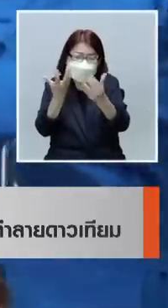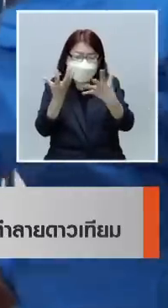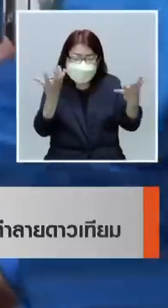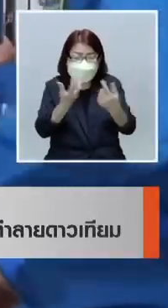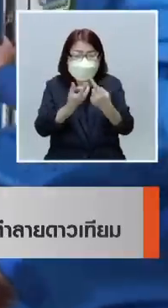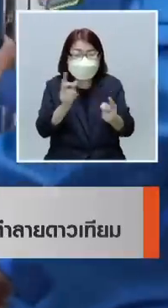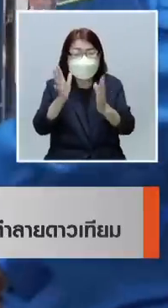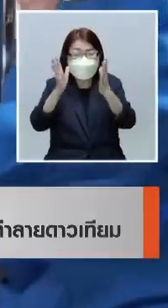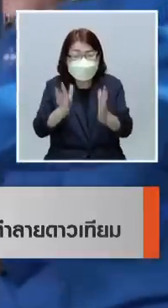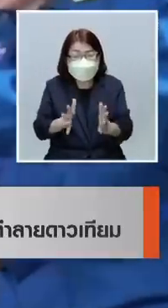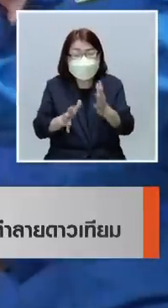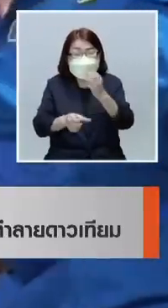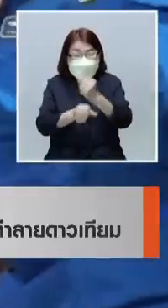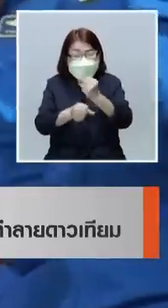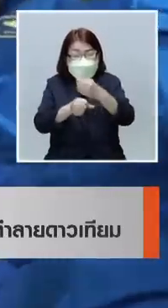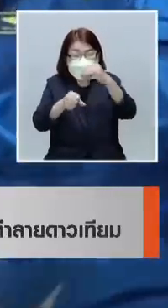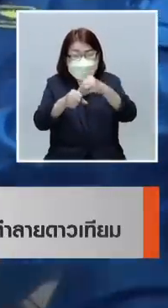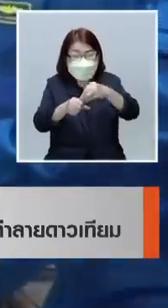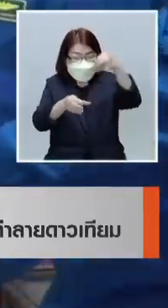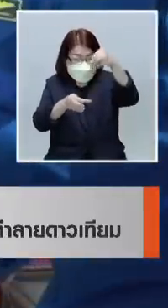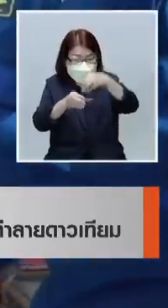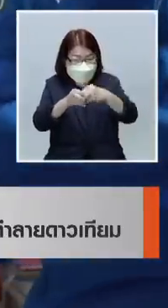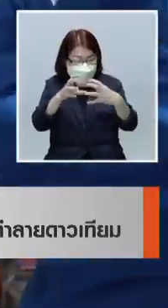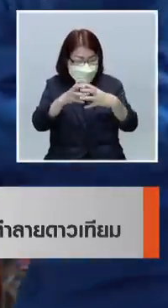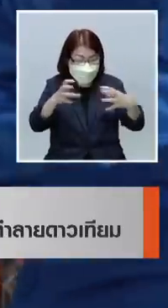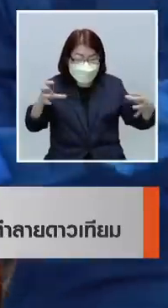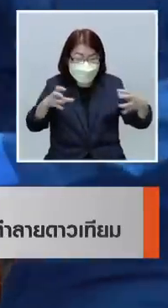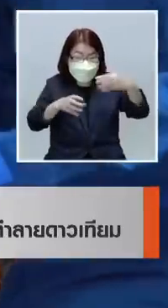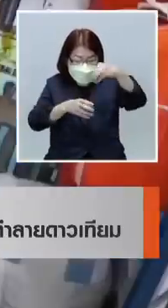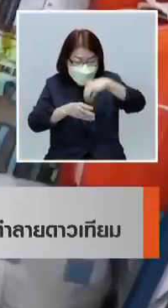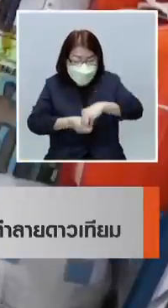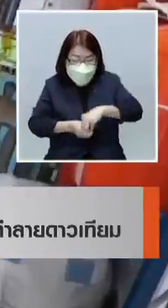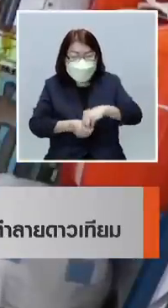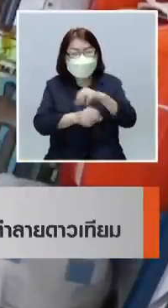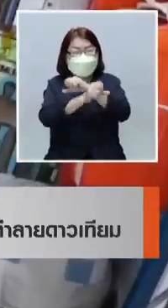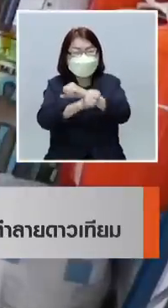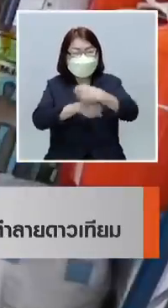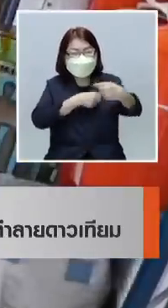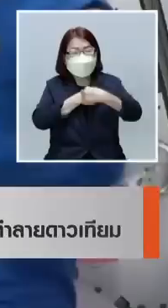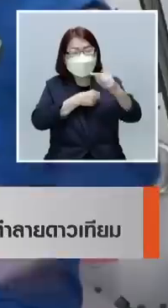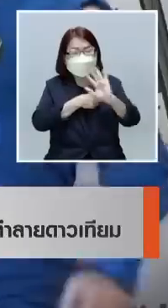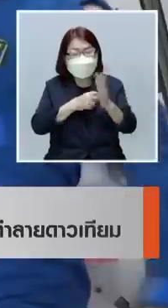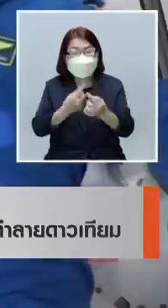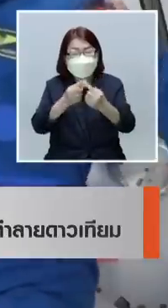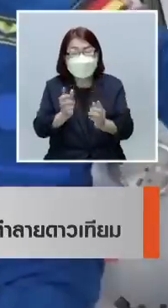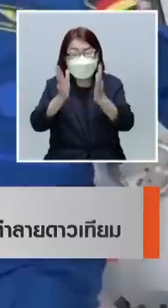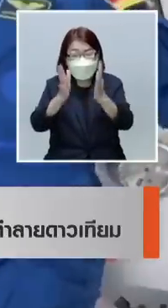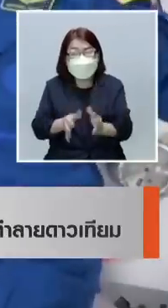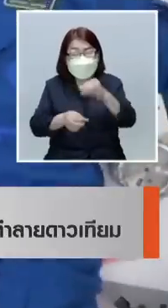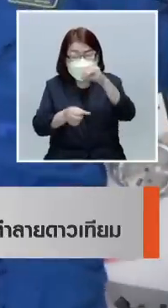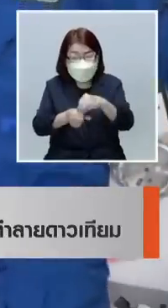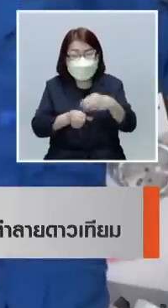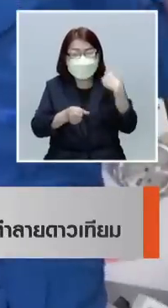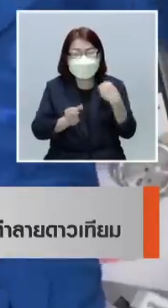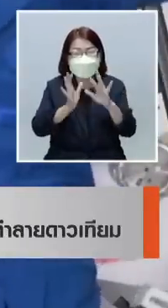ไปหลบอยู่แต่ภายในแคปซูลนะคะเป็นมาตรการป้องกันความปลอดภัยไว้ก่อนสำหรับนักบินที่อยู่บน ISS มีทั้งหมด7คนค่